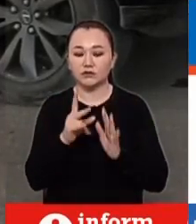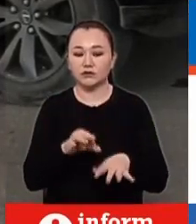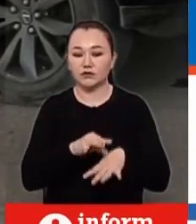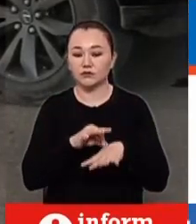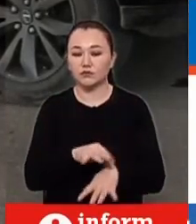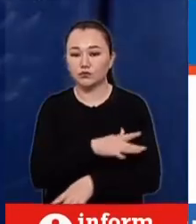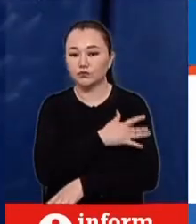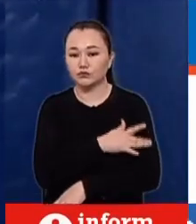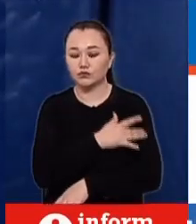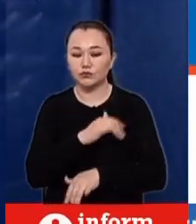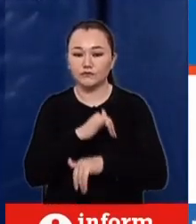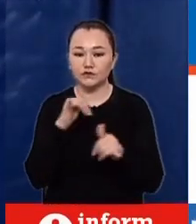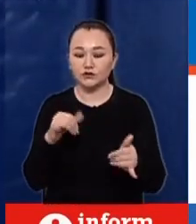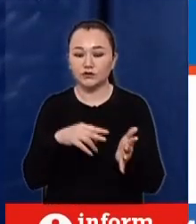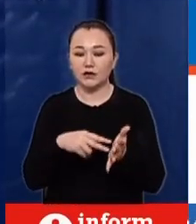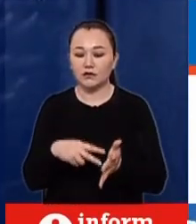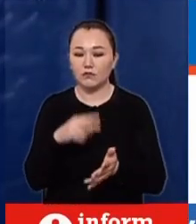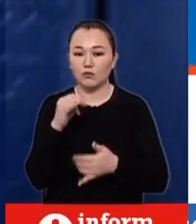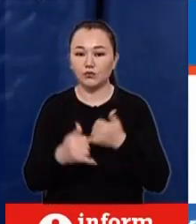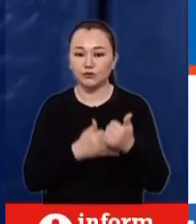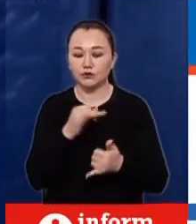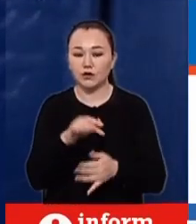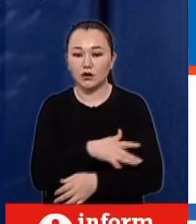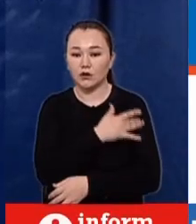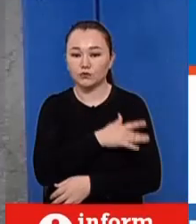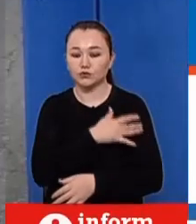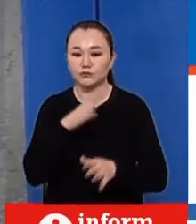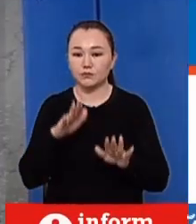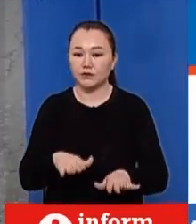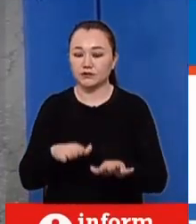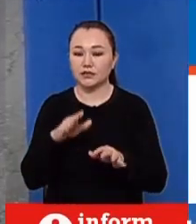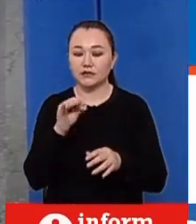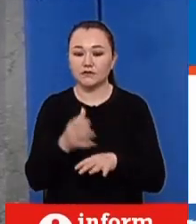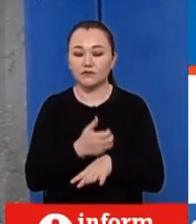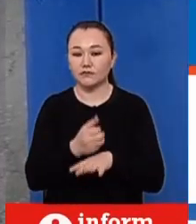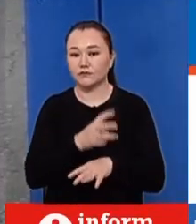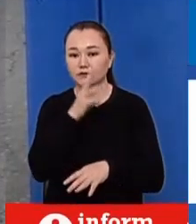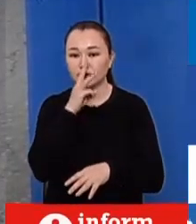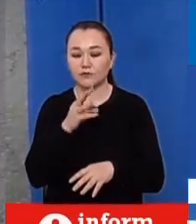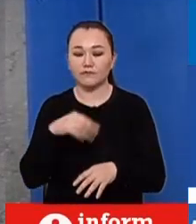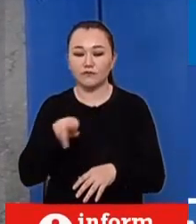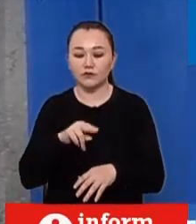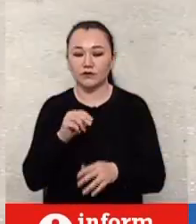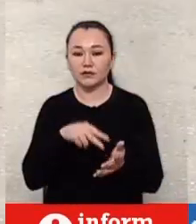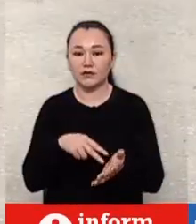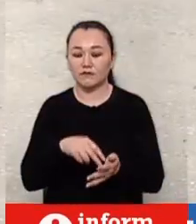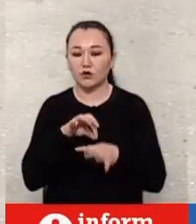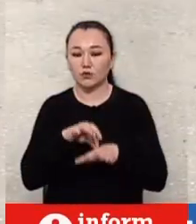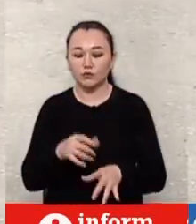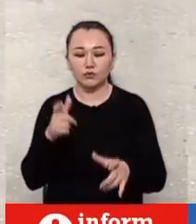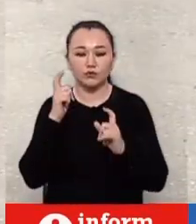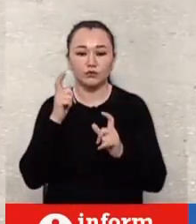транспортные услуги увеличением тарифов по содержанию и обслуживанию станций фонда заработной платы тарифов на перевозку грузов